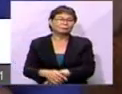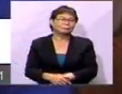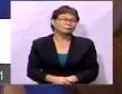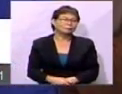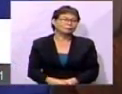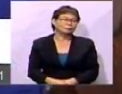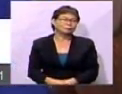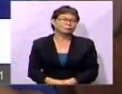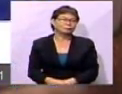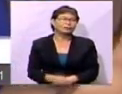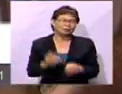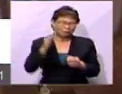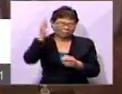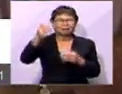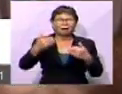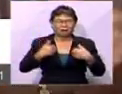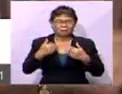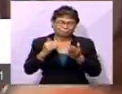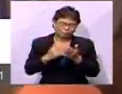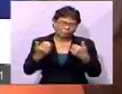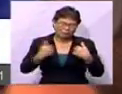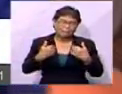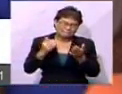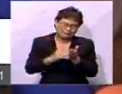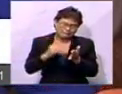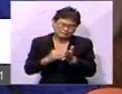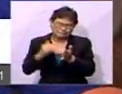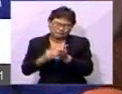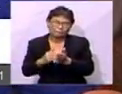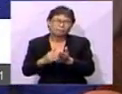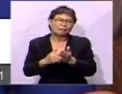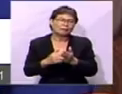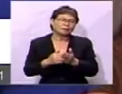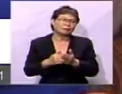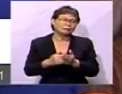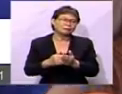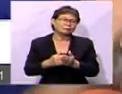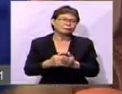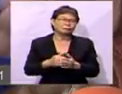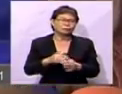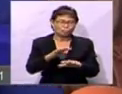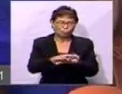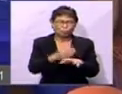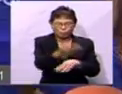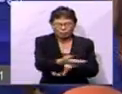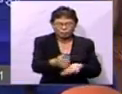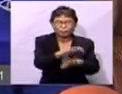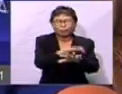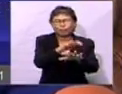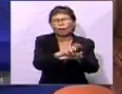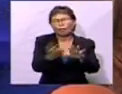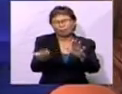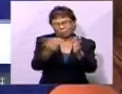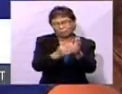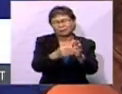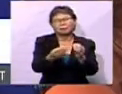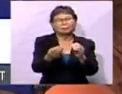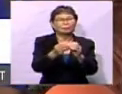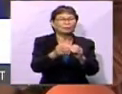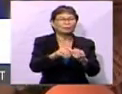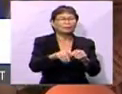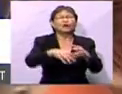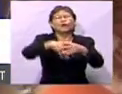Adakan lebih kerap dan kota ditingkatkan lagi, kita terus kawasan di luar bandar